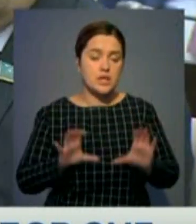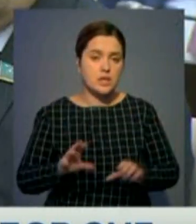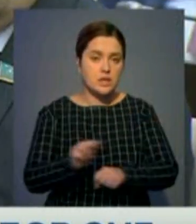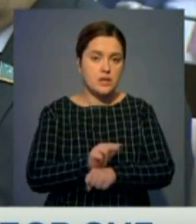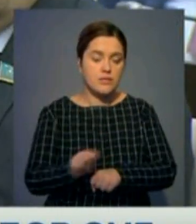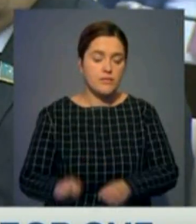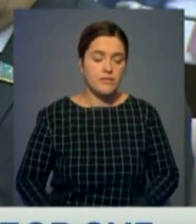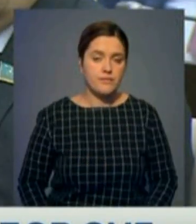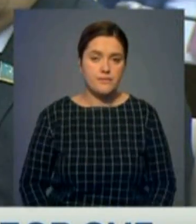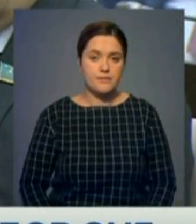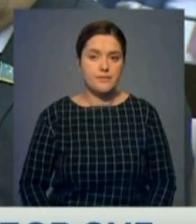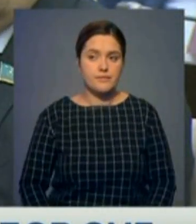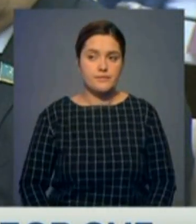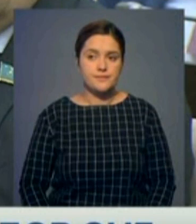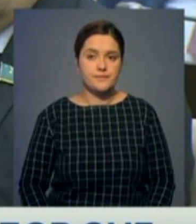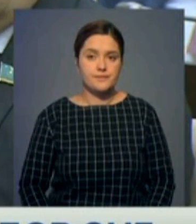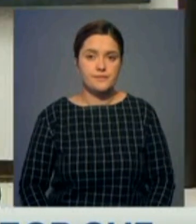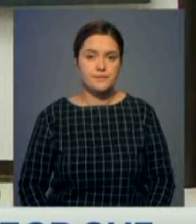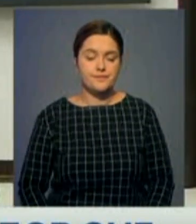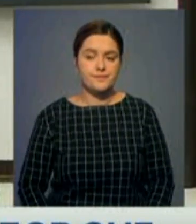совершенствованием законодательства.